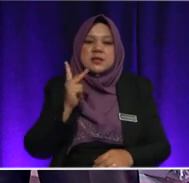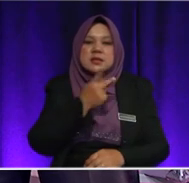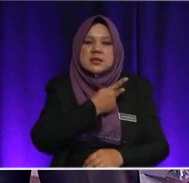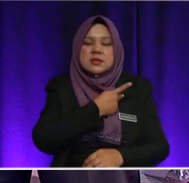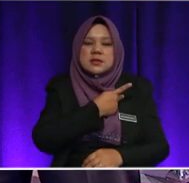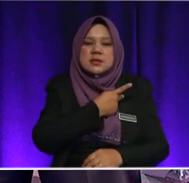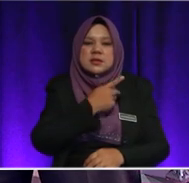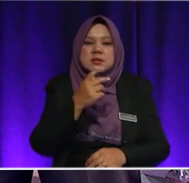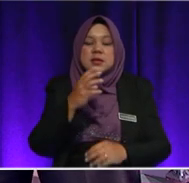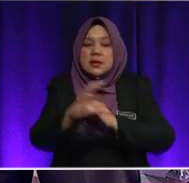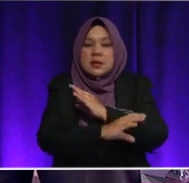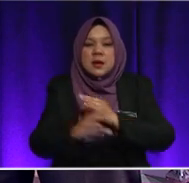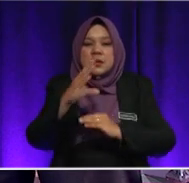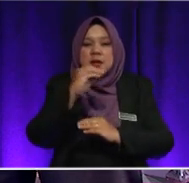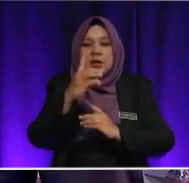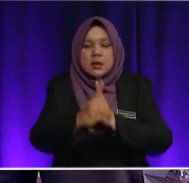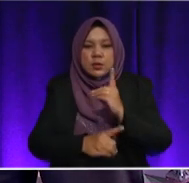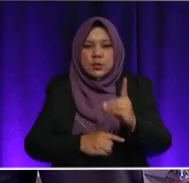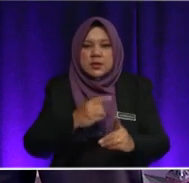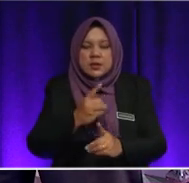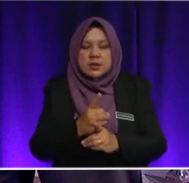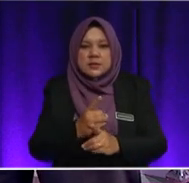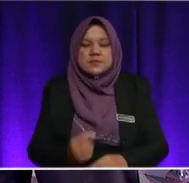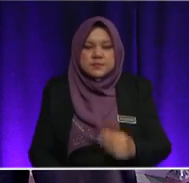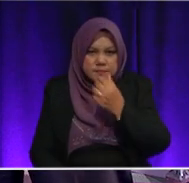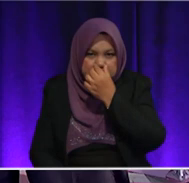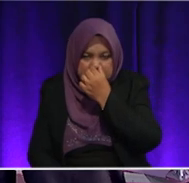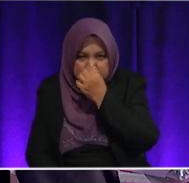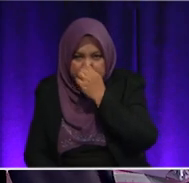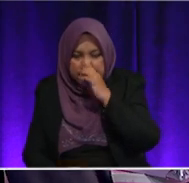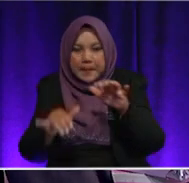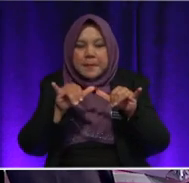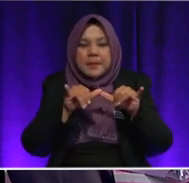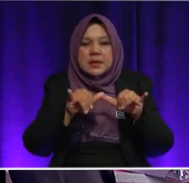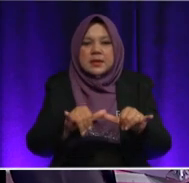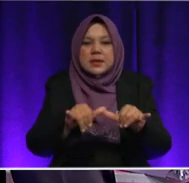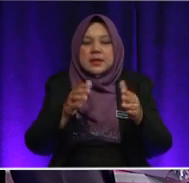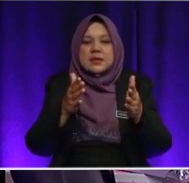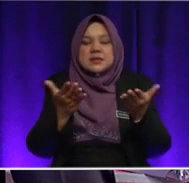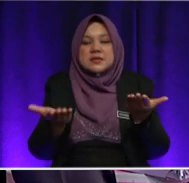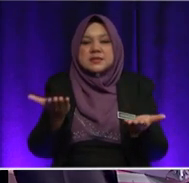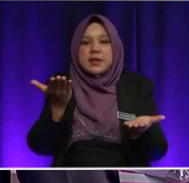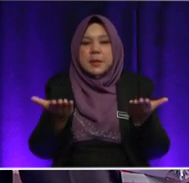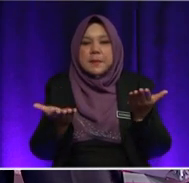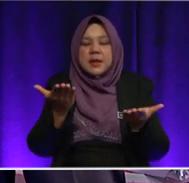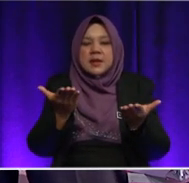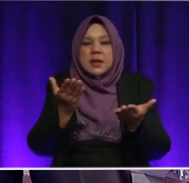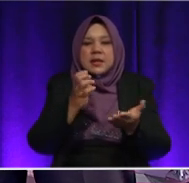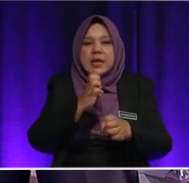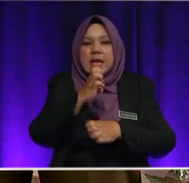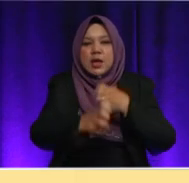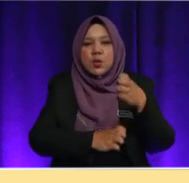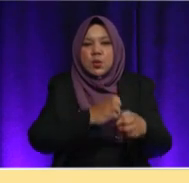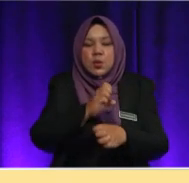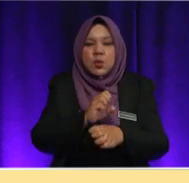negara dan dunia oke yang seterusnya adalah mengekalkan keseimbangan ekosistem Bagaimana Ekosistem